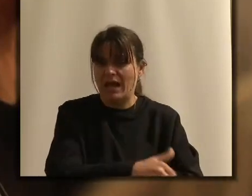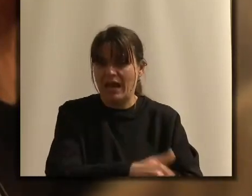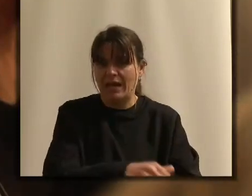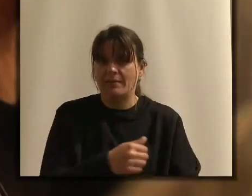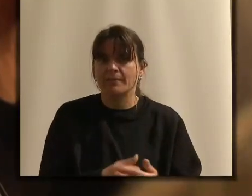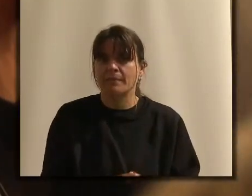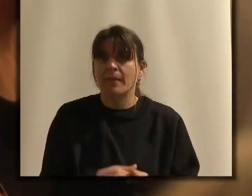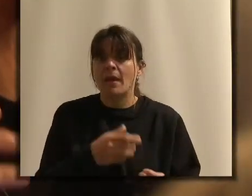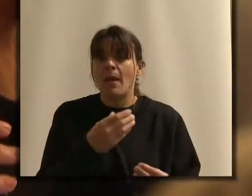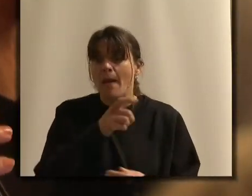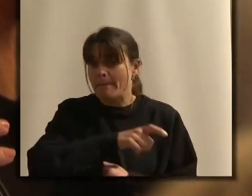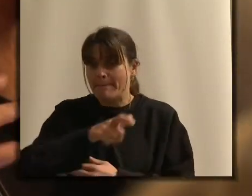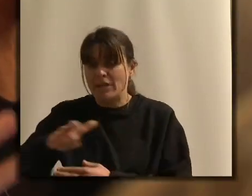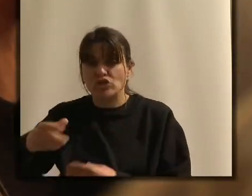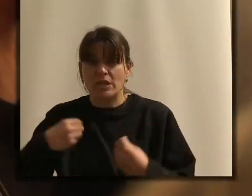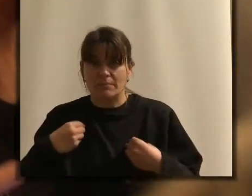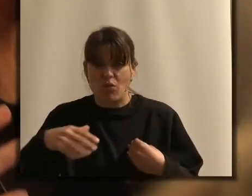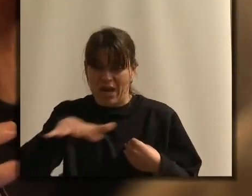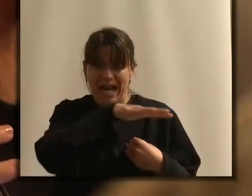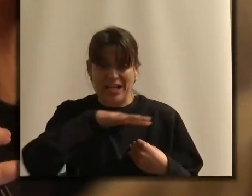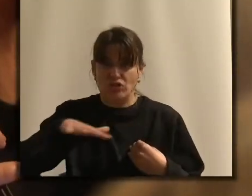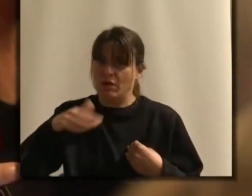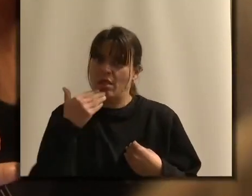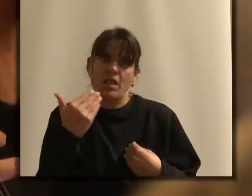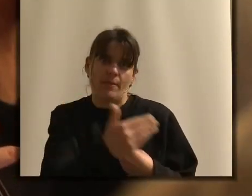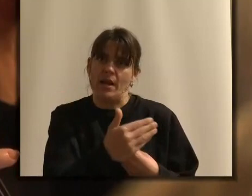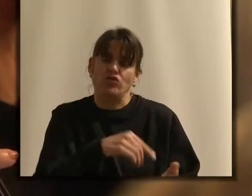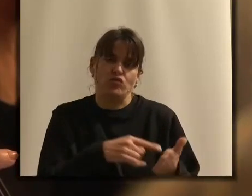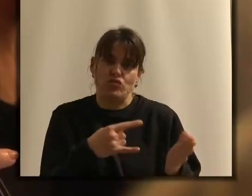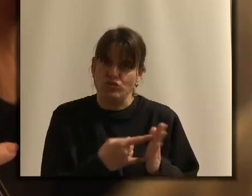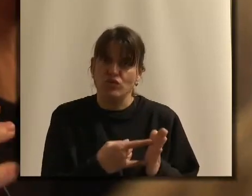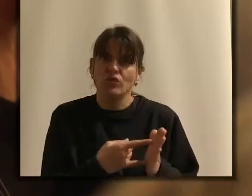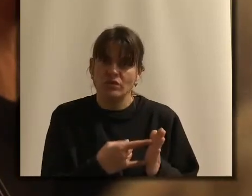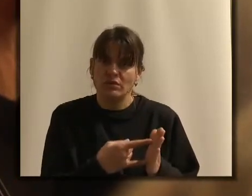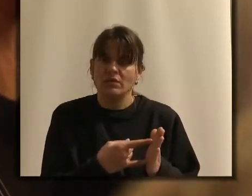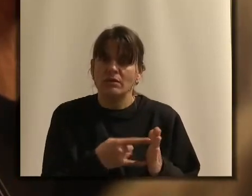Els veïns van demanar alguna solució en aquest carrer,